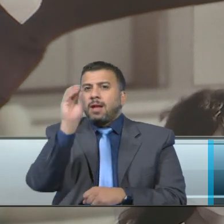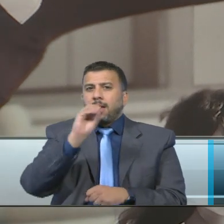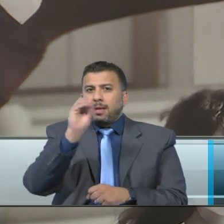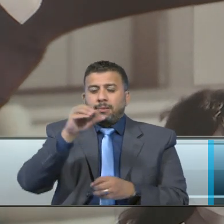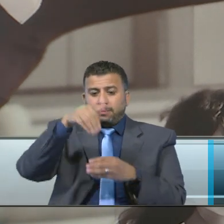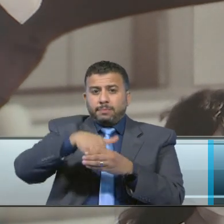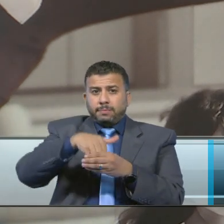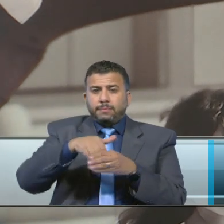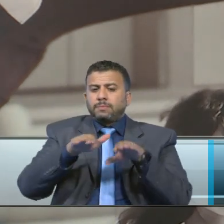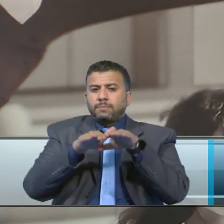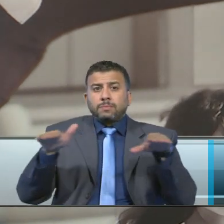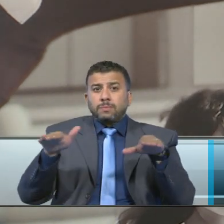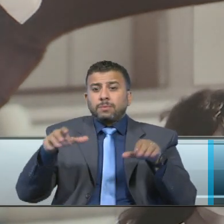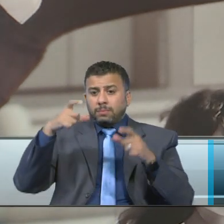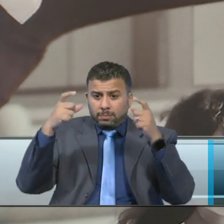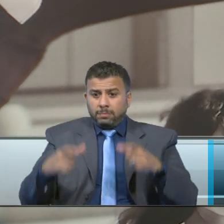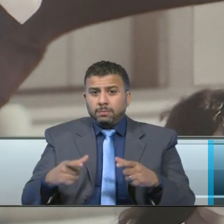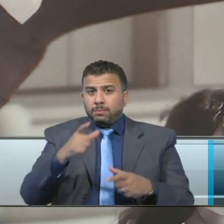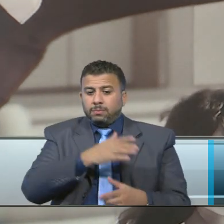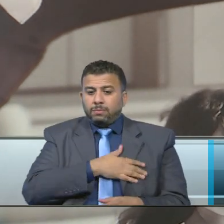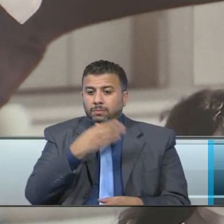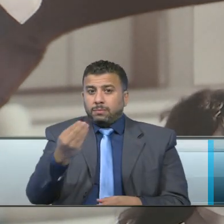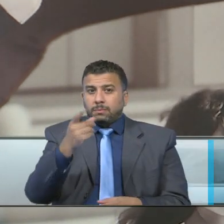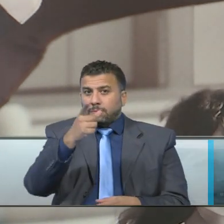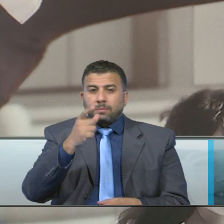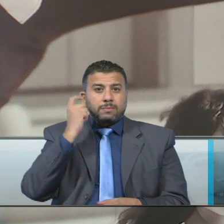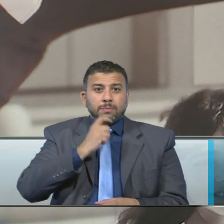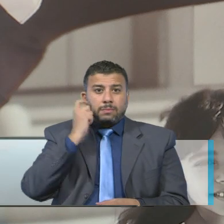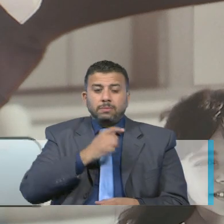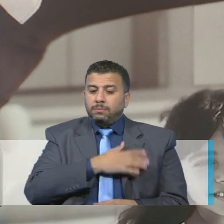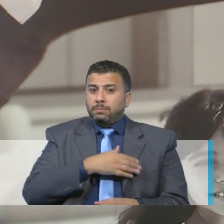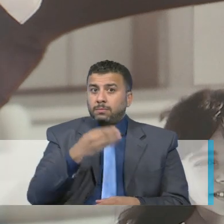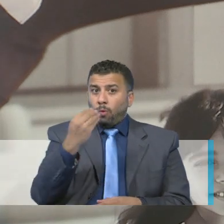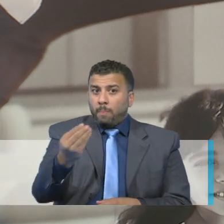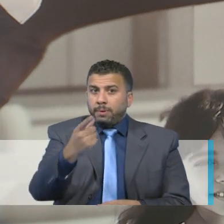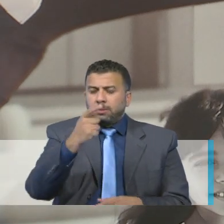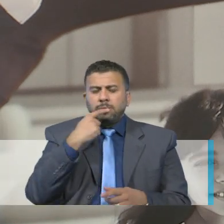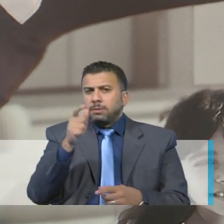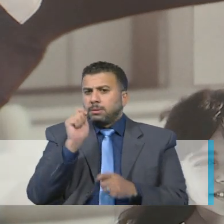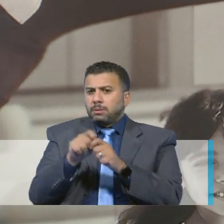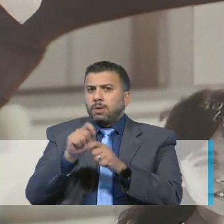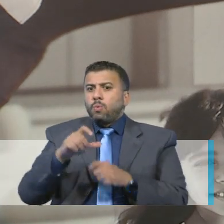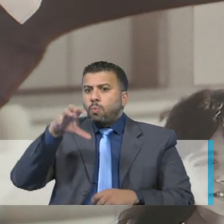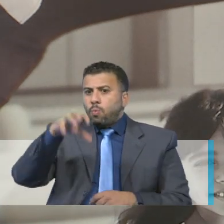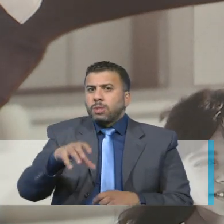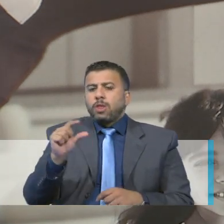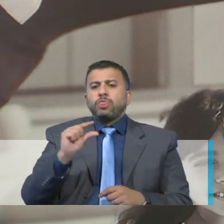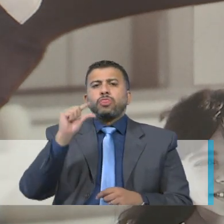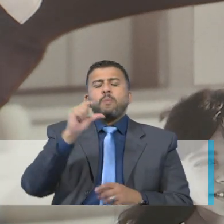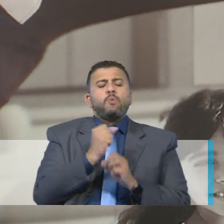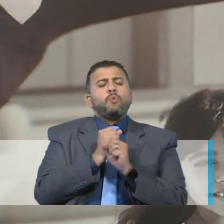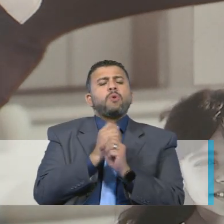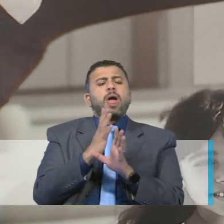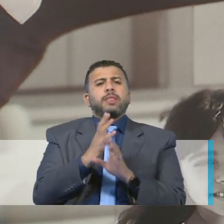الانتخابية على مستوى الدولة بأن حبهم لوطنهم، حبهم لصناعة وطن ديمقراطي،